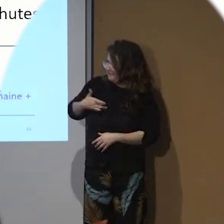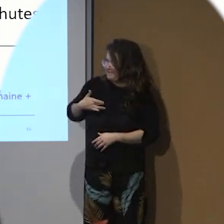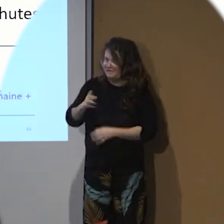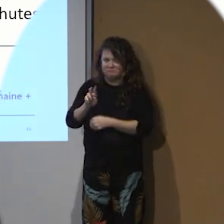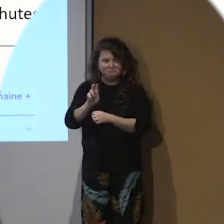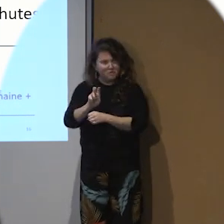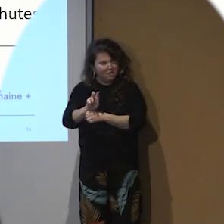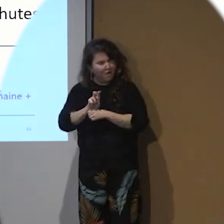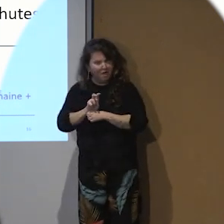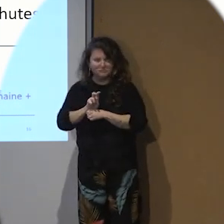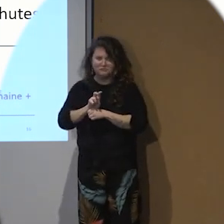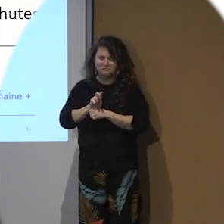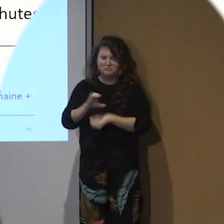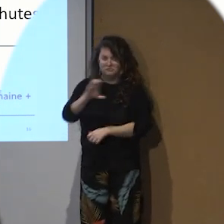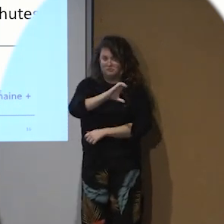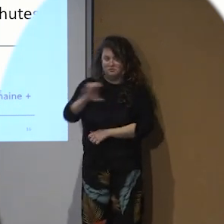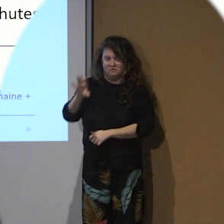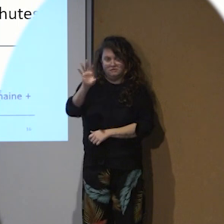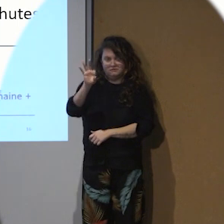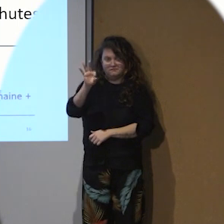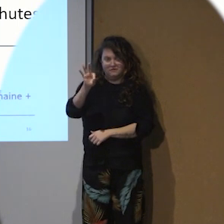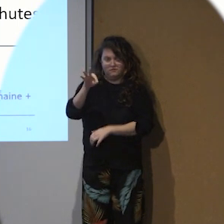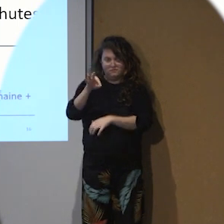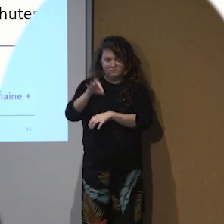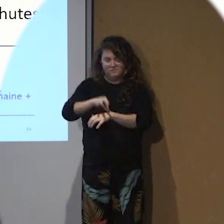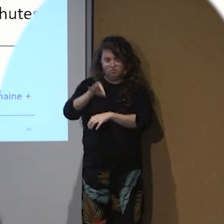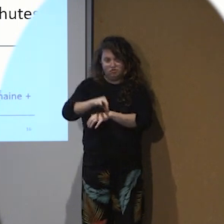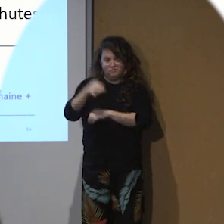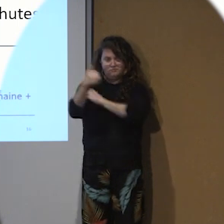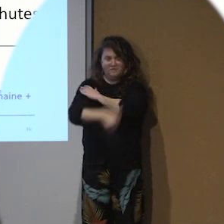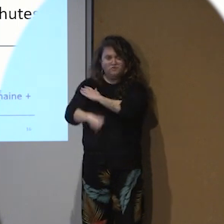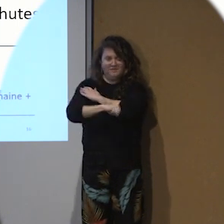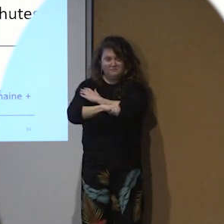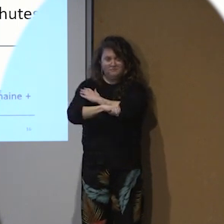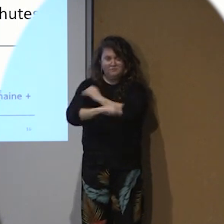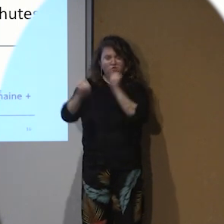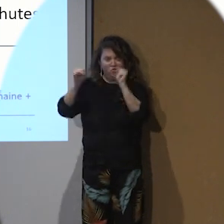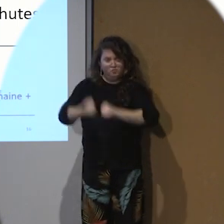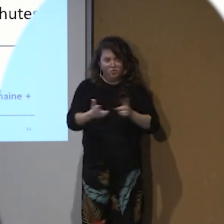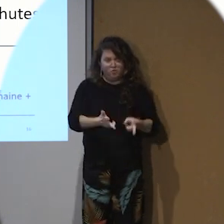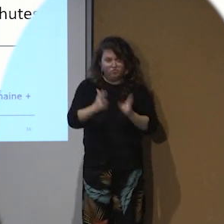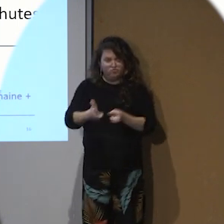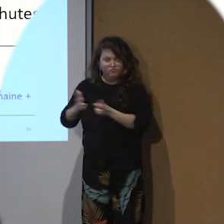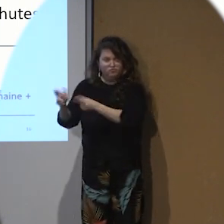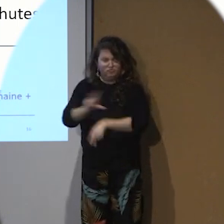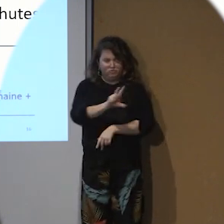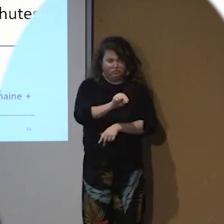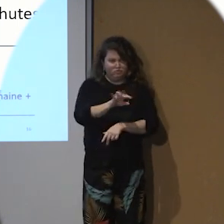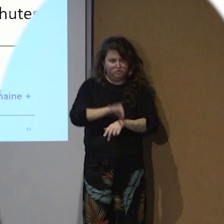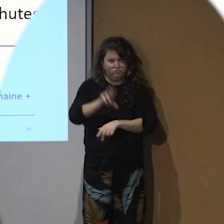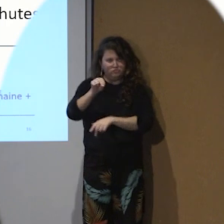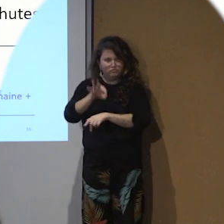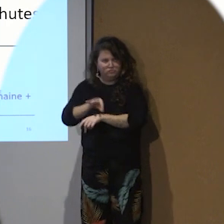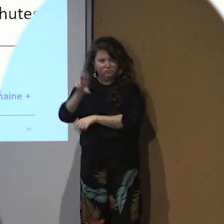santé et les maladies, c'est 150 minutes par semaine qu'on peut effectuer par plage de 30 minutes, 5 fois par semaine. Une activité